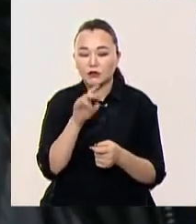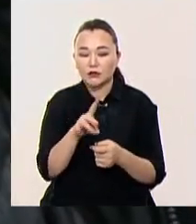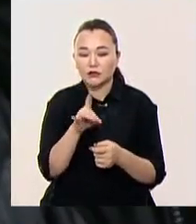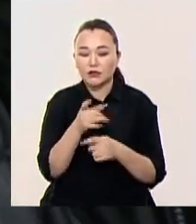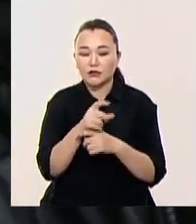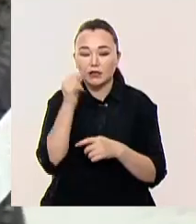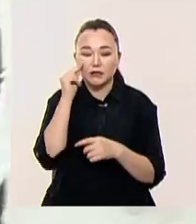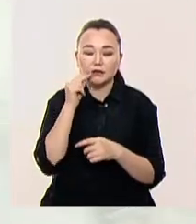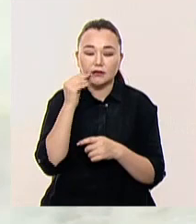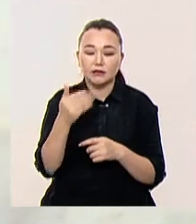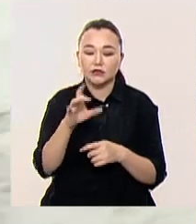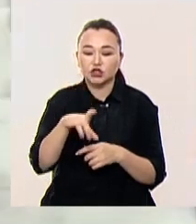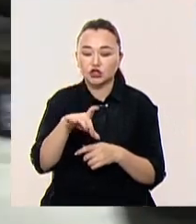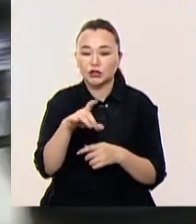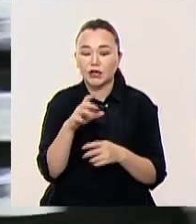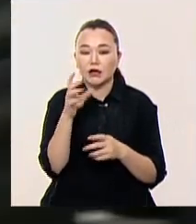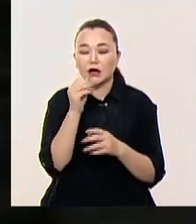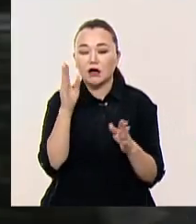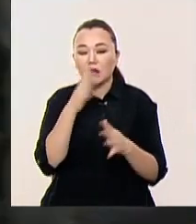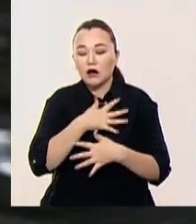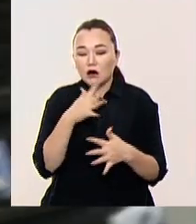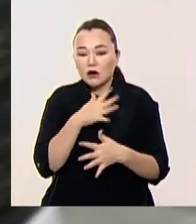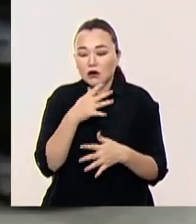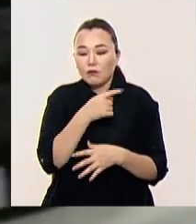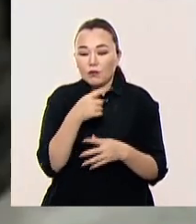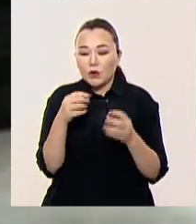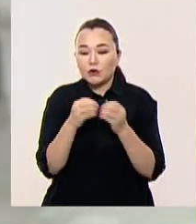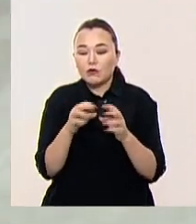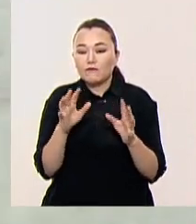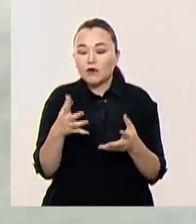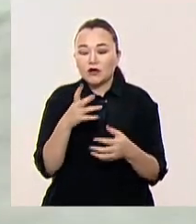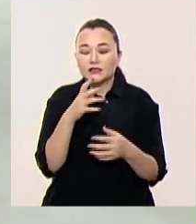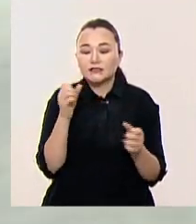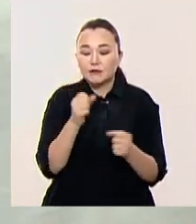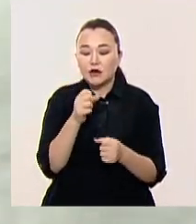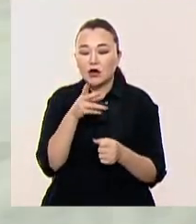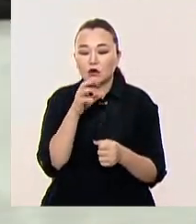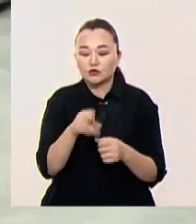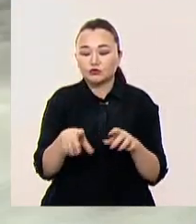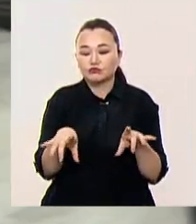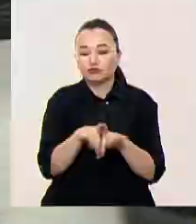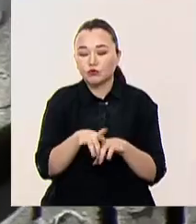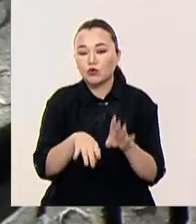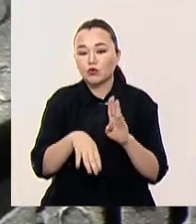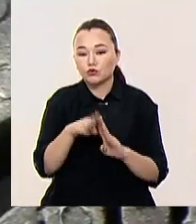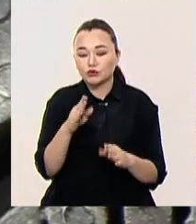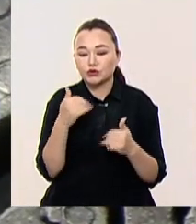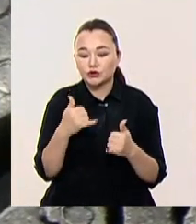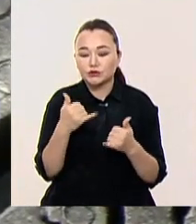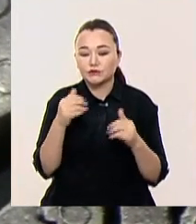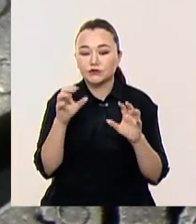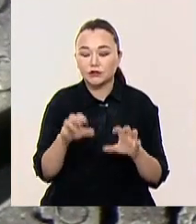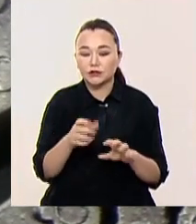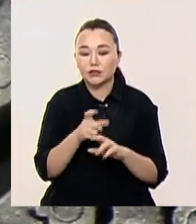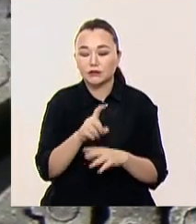сайлын китай шиналары болады. Мамандар ауа температурасы 10 градустан төмендесе, қысқы каучукты көлікке кигізе берген дұрыс дейді. Бүгінгі заңда